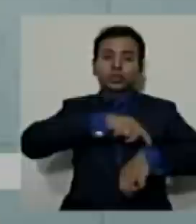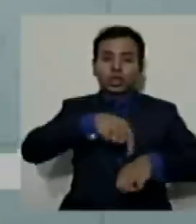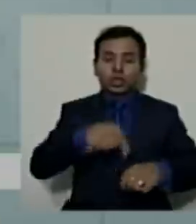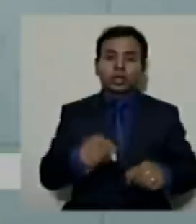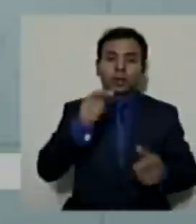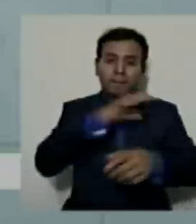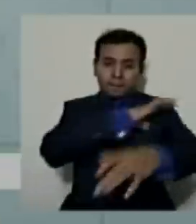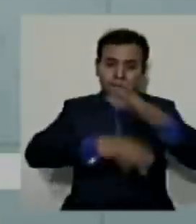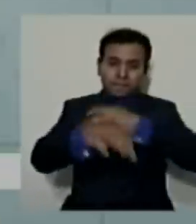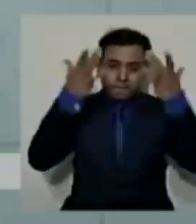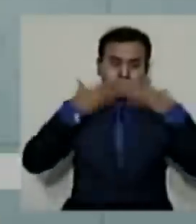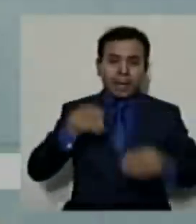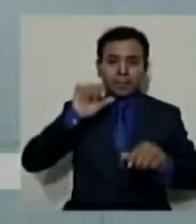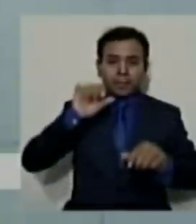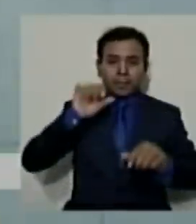15,16,190টি